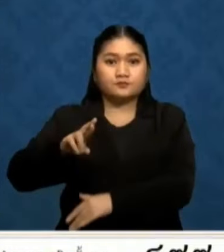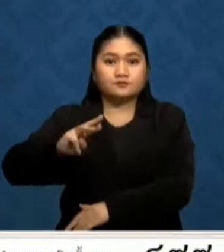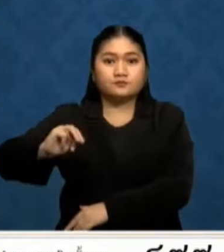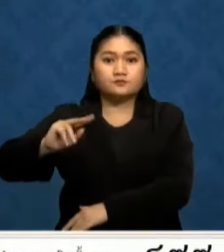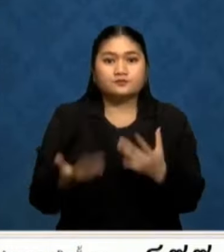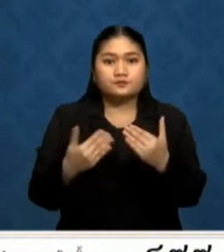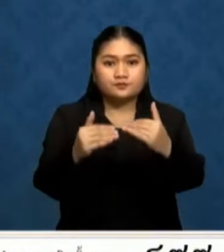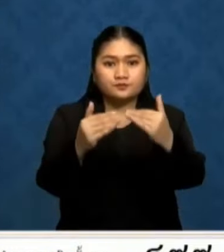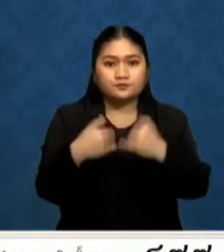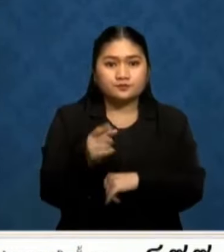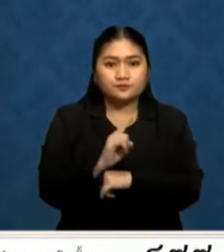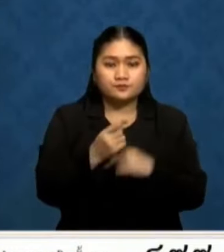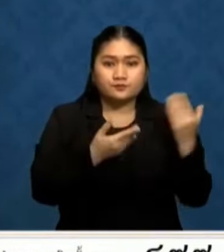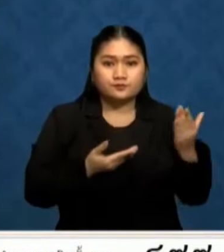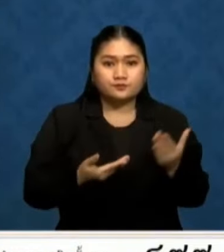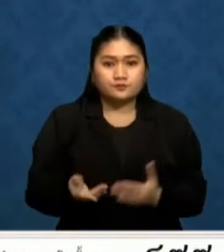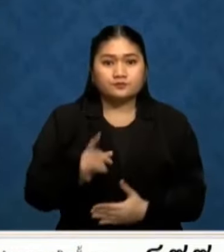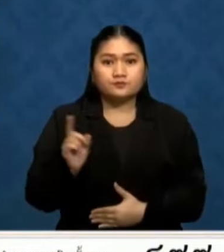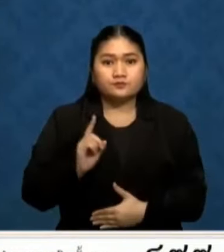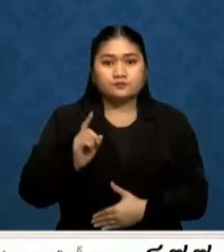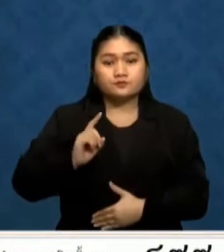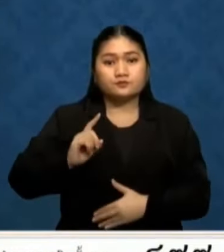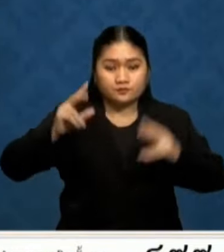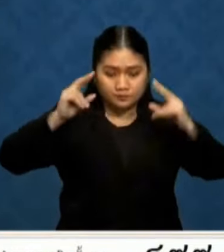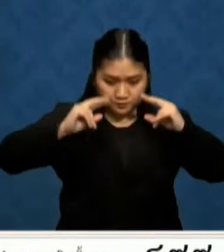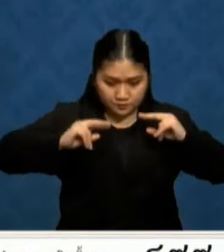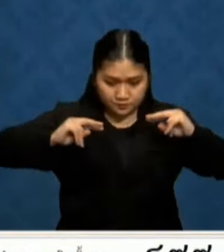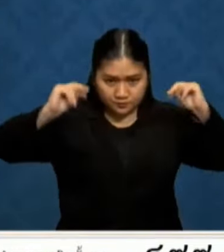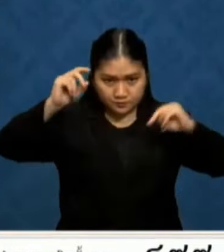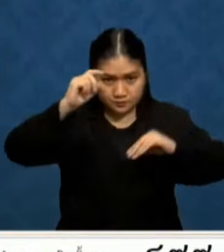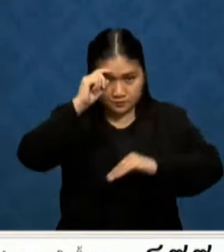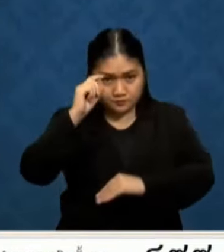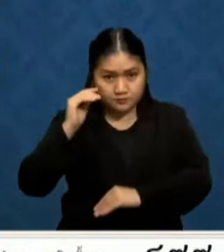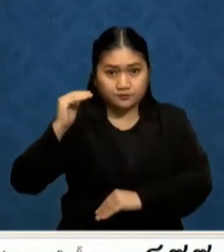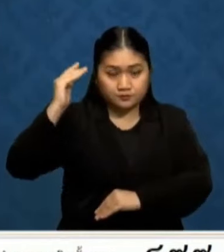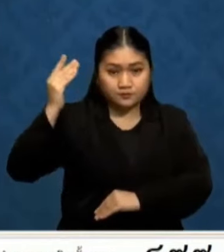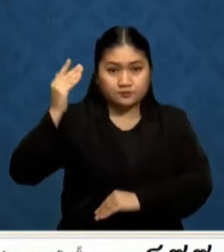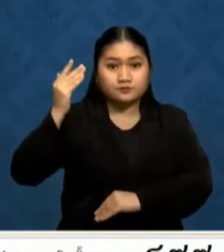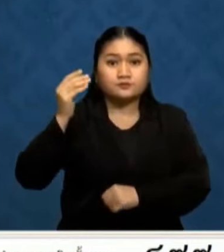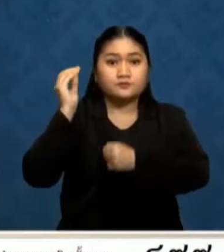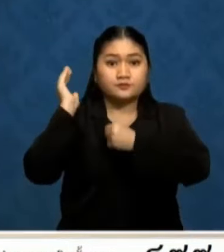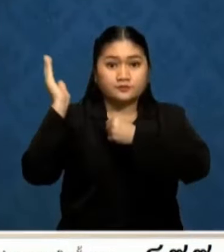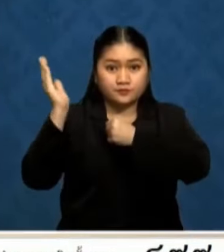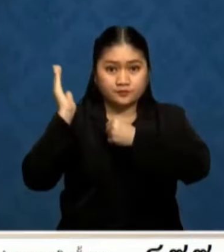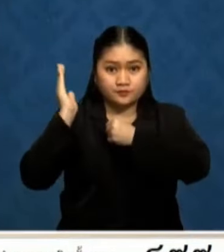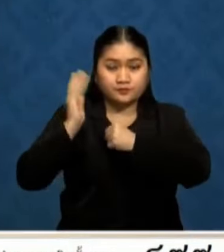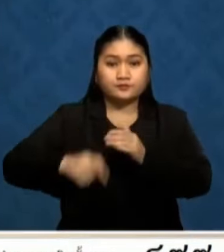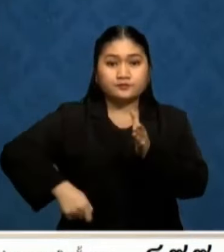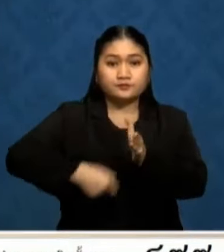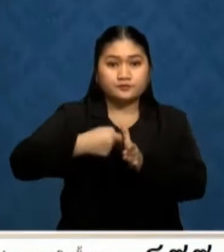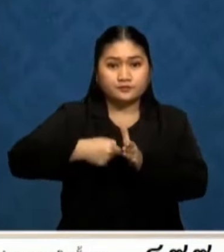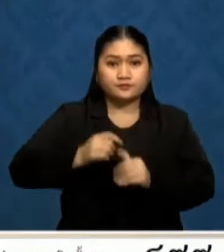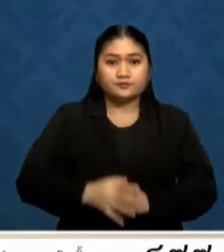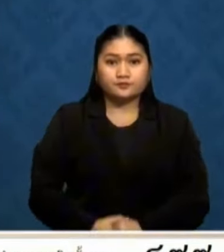นอเชิญท่านนายกรัมตรีถแหงหักการลเหตุผลเชครัท่ครั